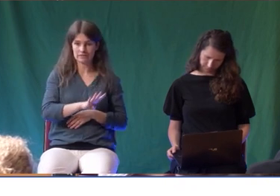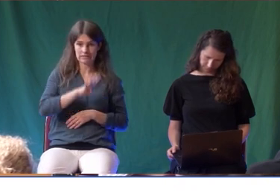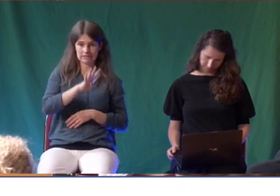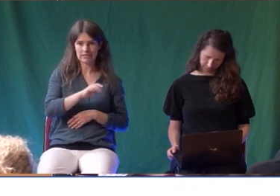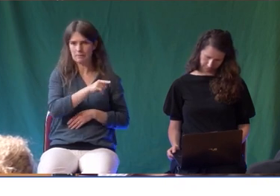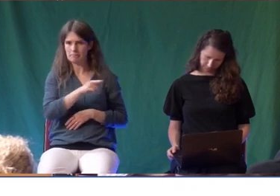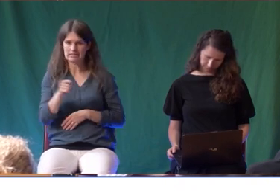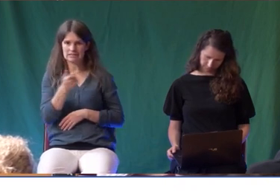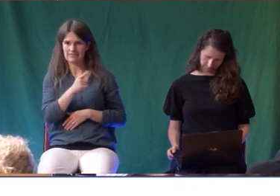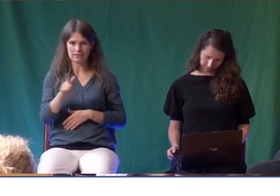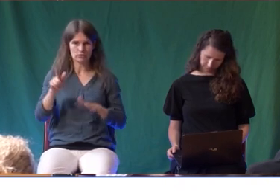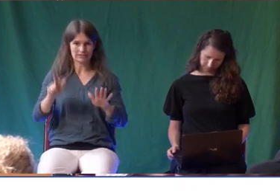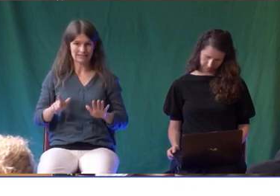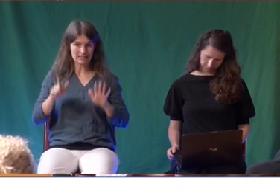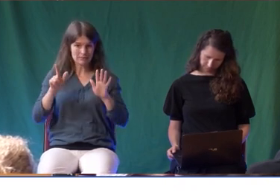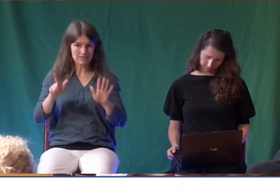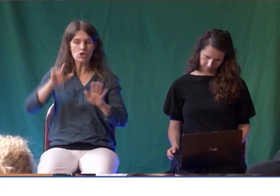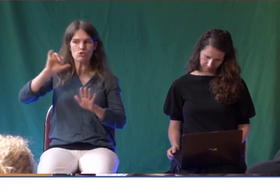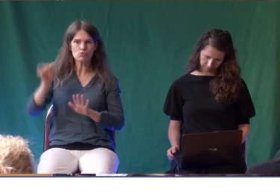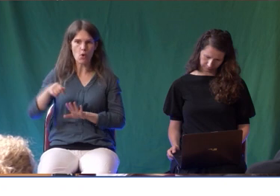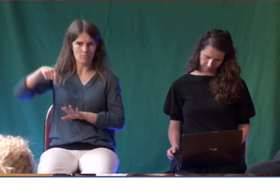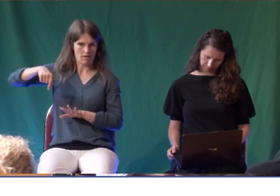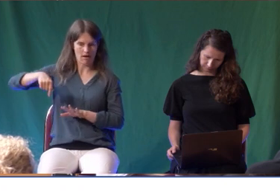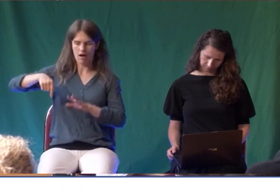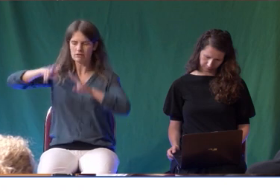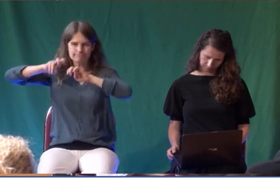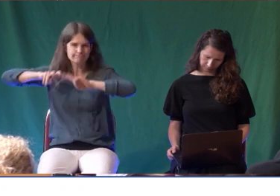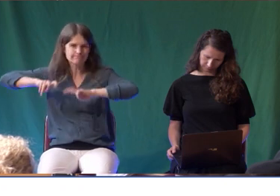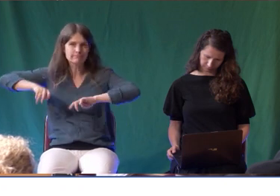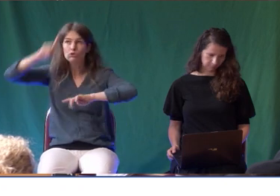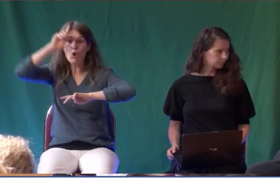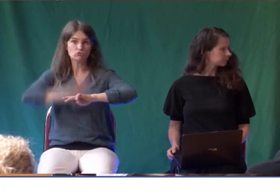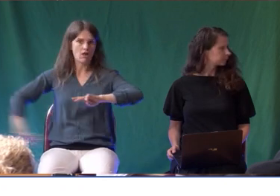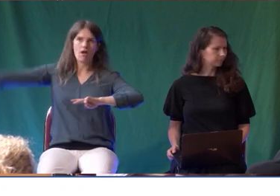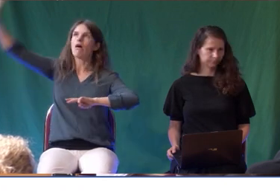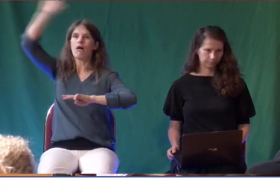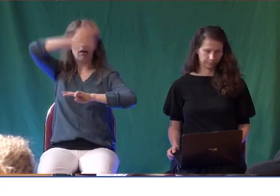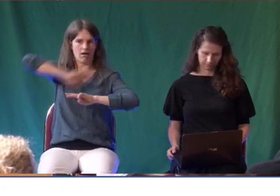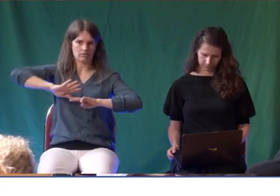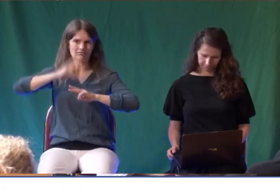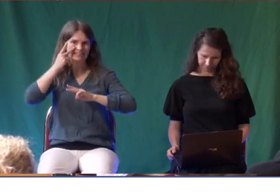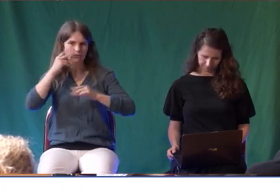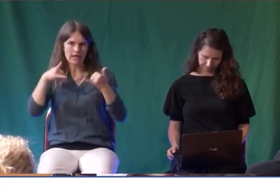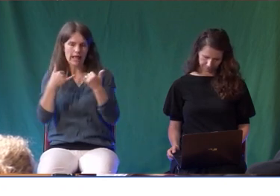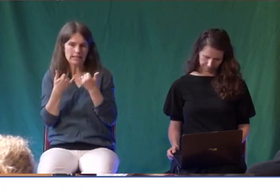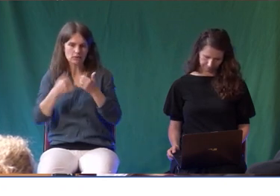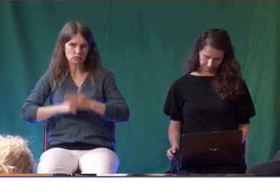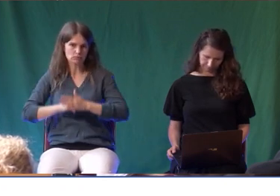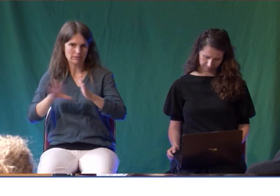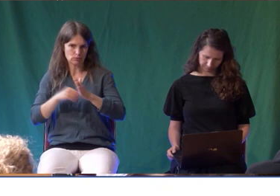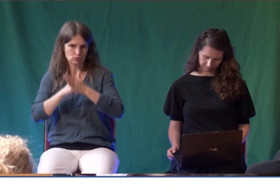2017 gab es noch eine Studie für ganz Deutschland über unterstützte Elternschaft